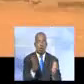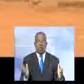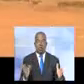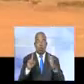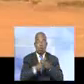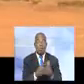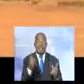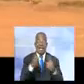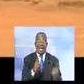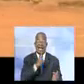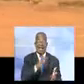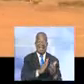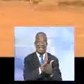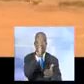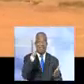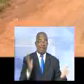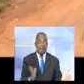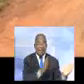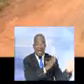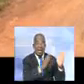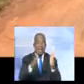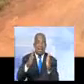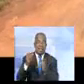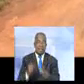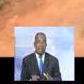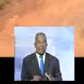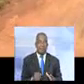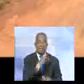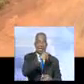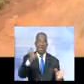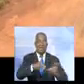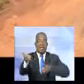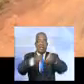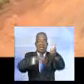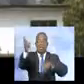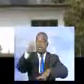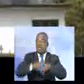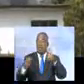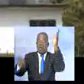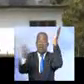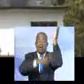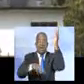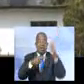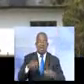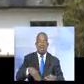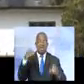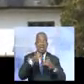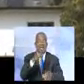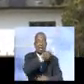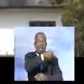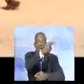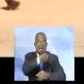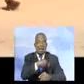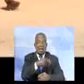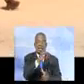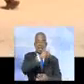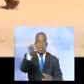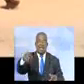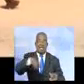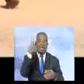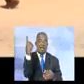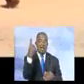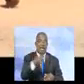quasi-totalité des ministères possède une direction régionale. Au niveau sanitaire, par exemple, il existe un centre hospitalier